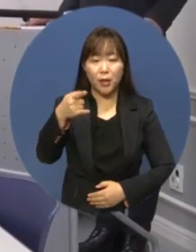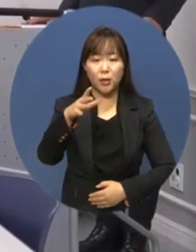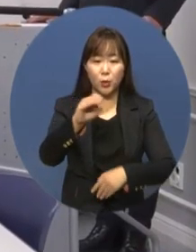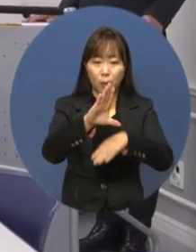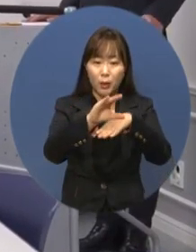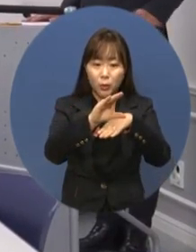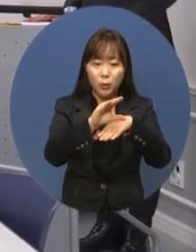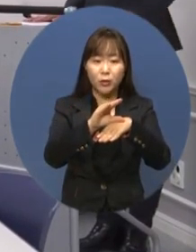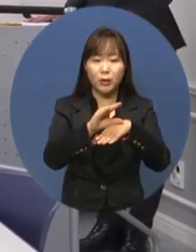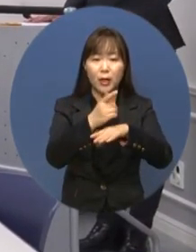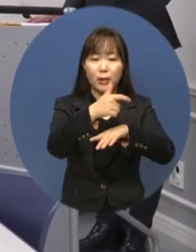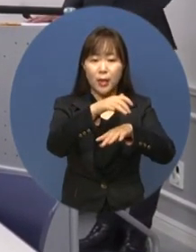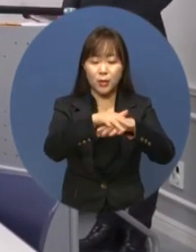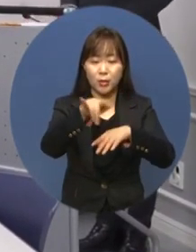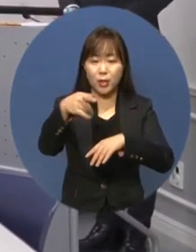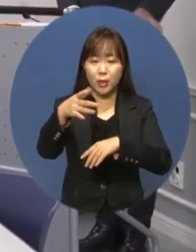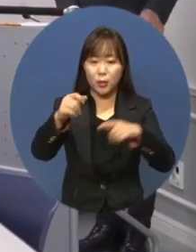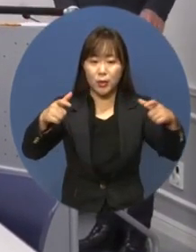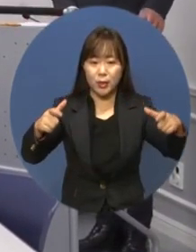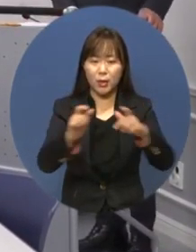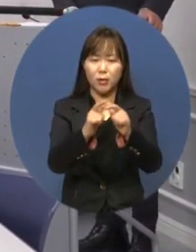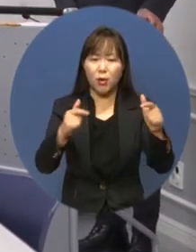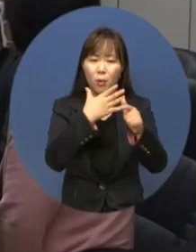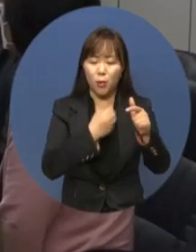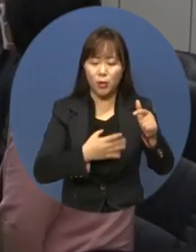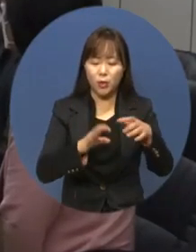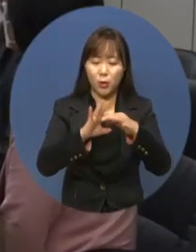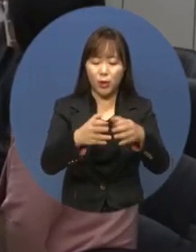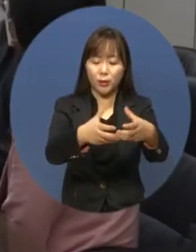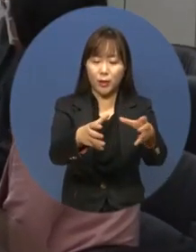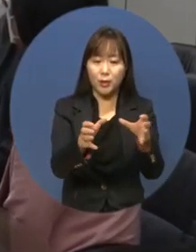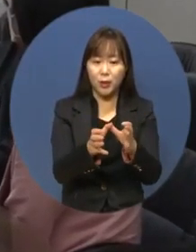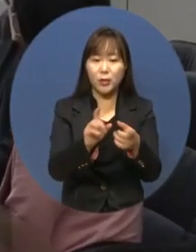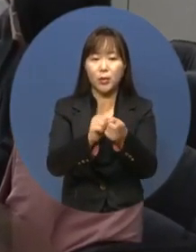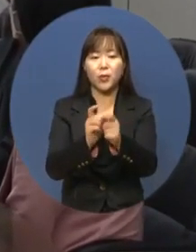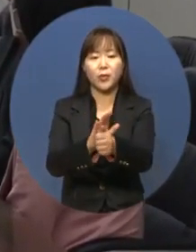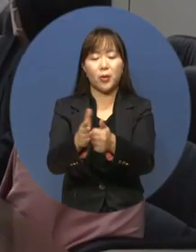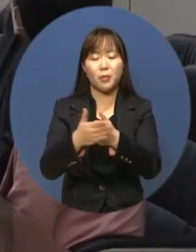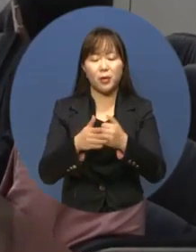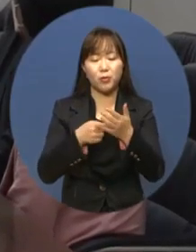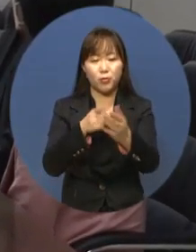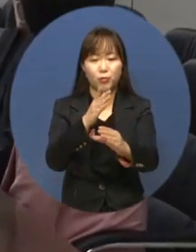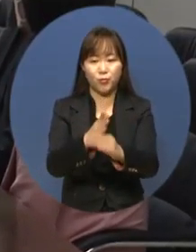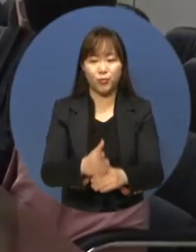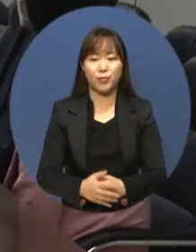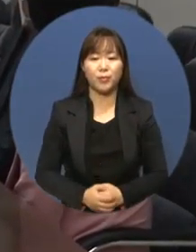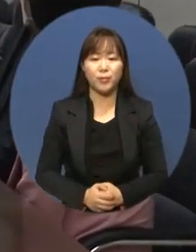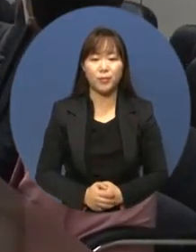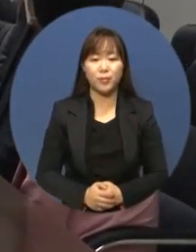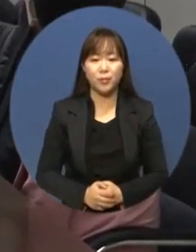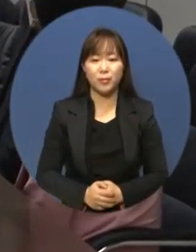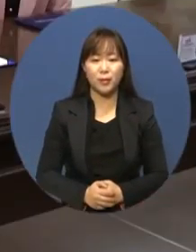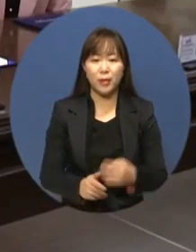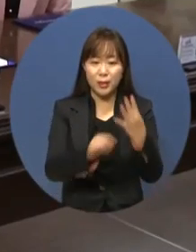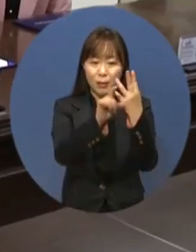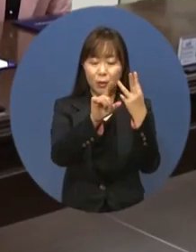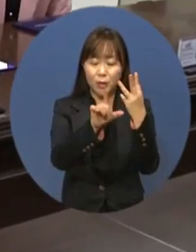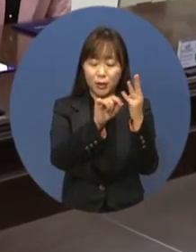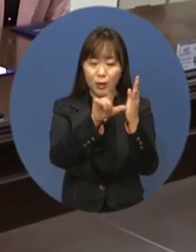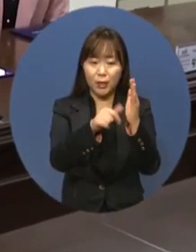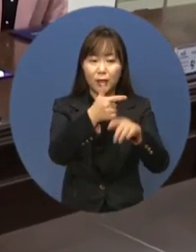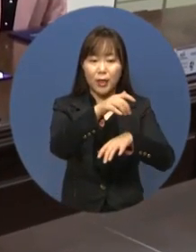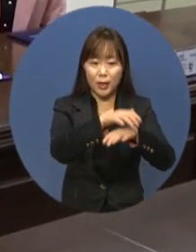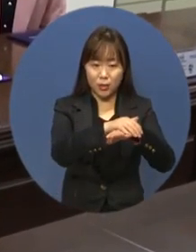방송을 회전 3종 지역의 여러 복지 관련 단체와 협약을 진행하고 있습니다 3월에는 대전